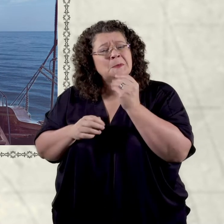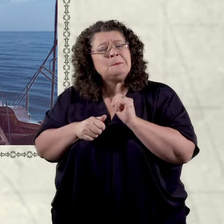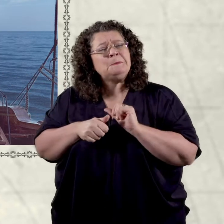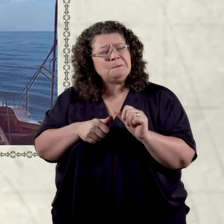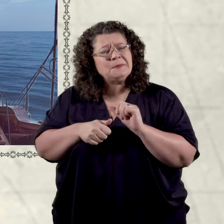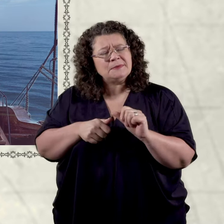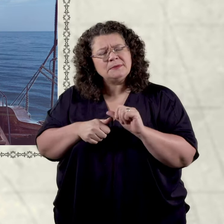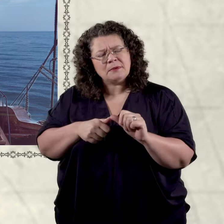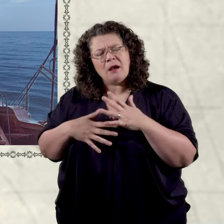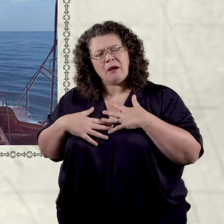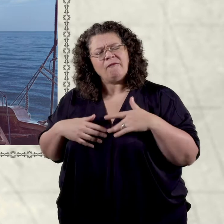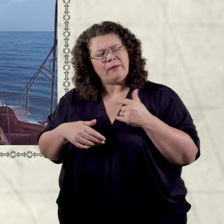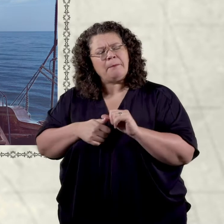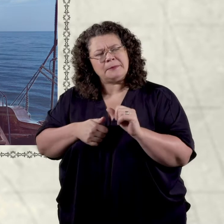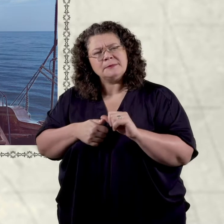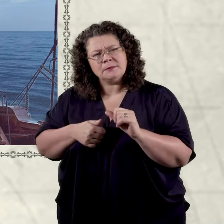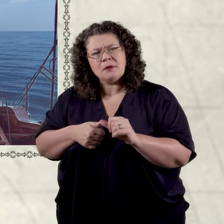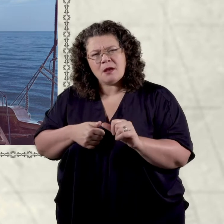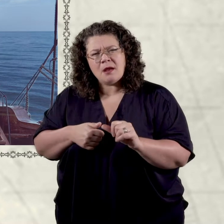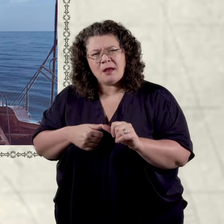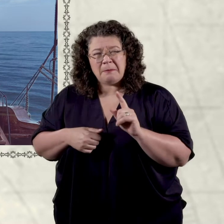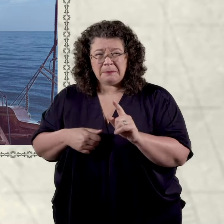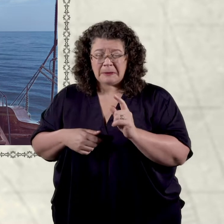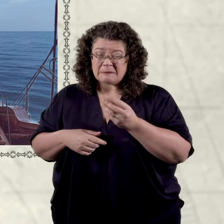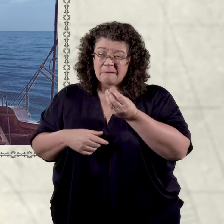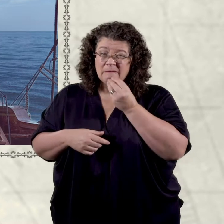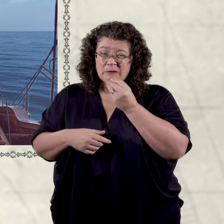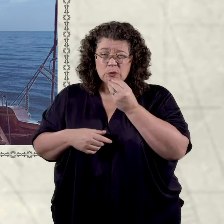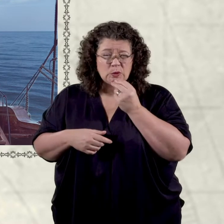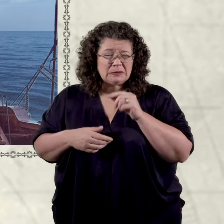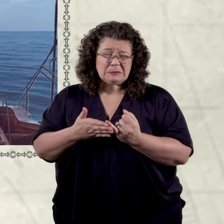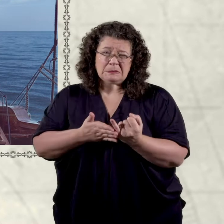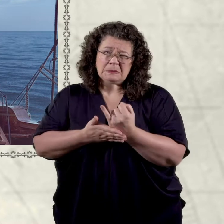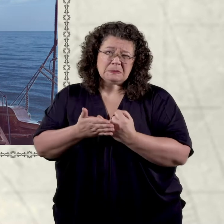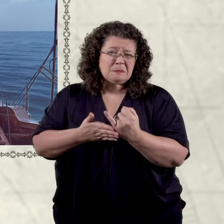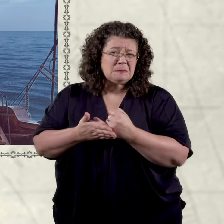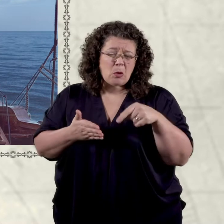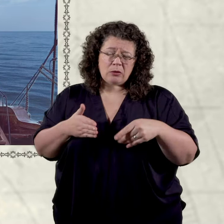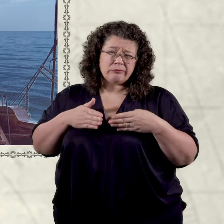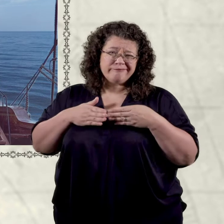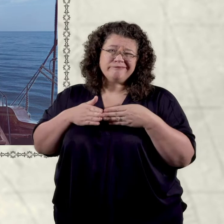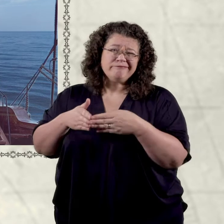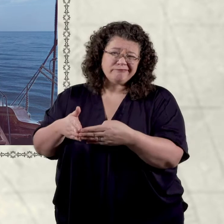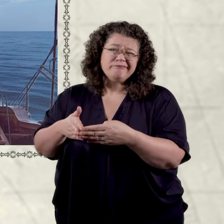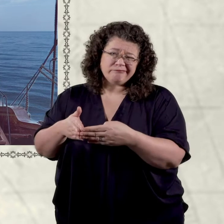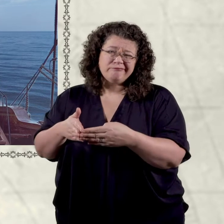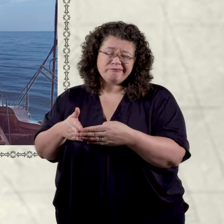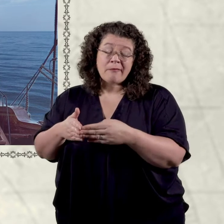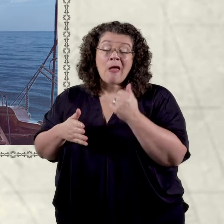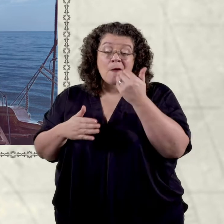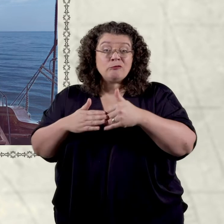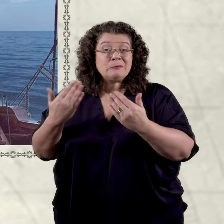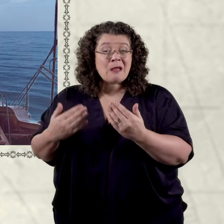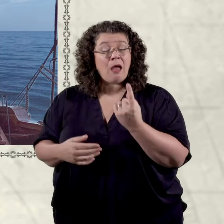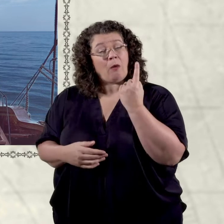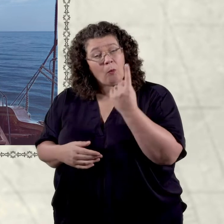eto hefyd. Teimlo bach yn well rwan. Mae sefyllfa'r bwyd reit wael. Da ni'n cael un darn o fara fel hyn bob